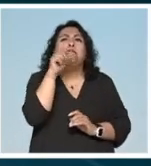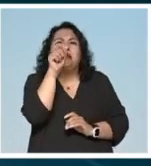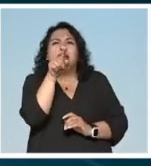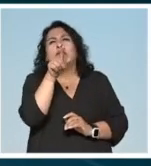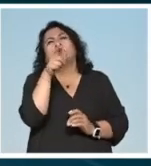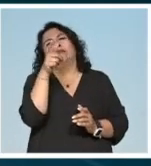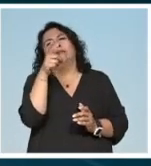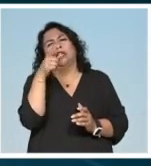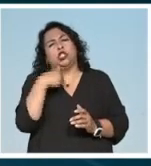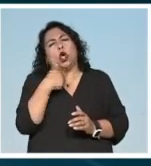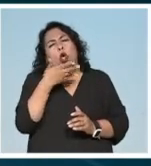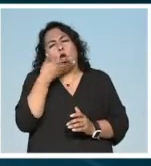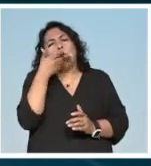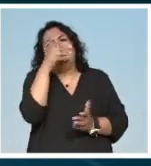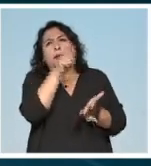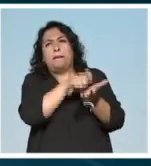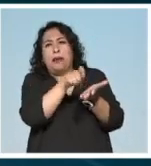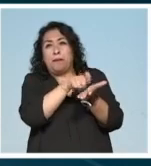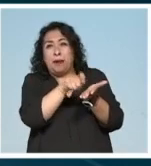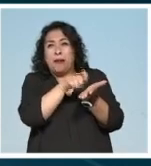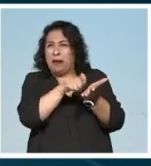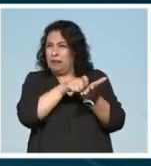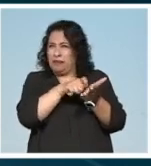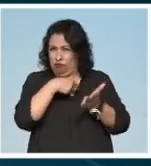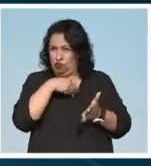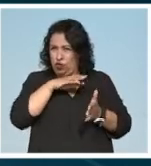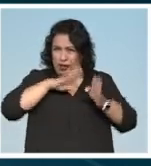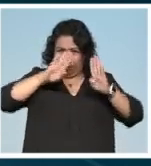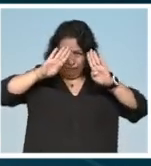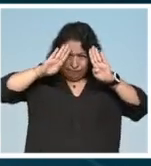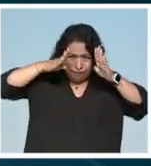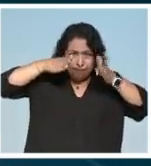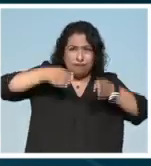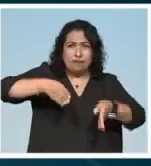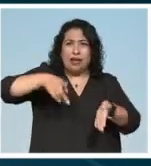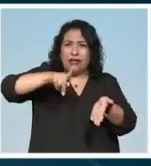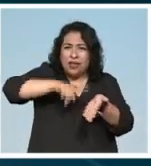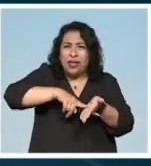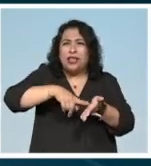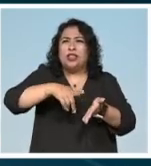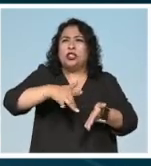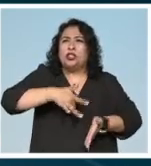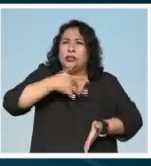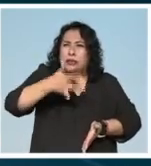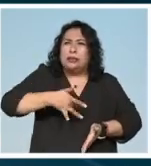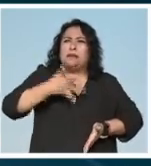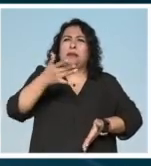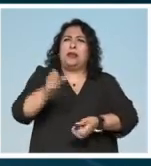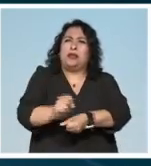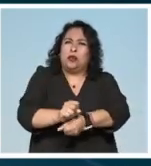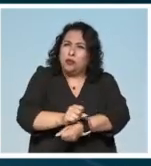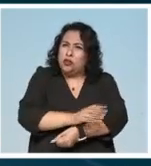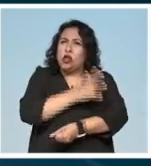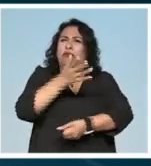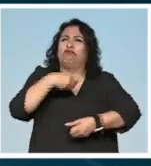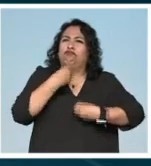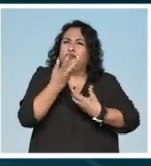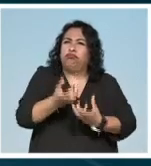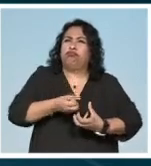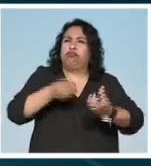spazio che frequento il saggio, ma il romanzo mi permetteva di entrare dentro, raccontare sentimenti,